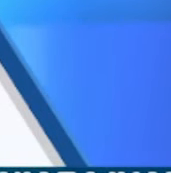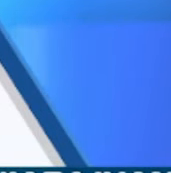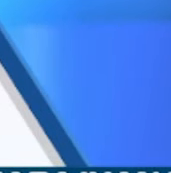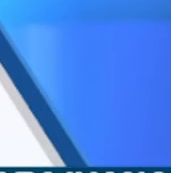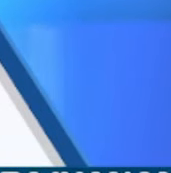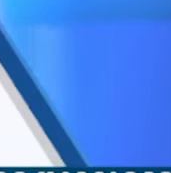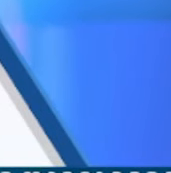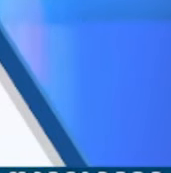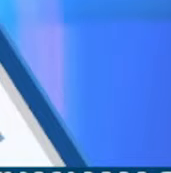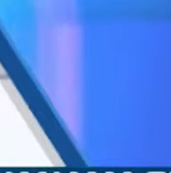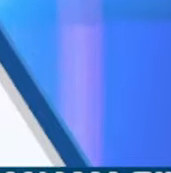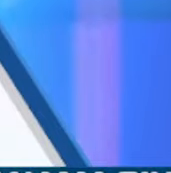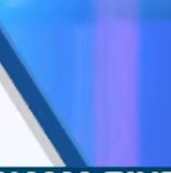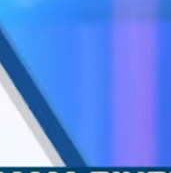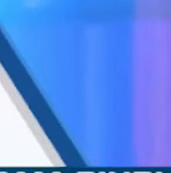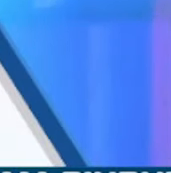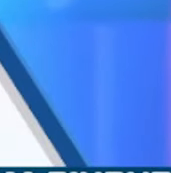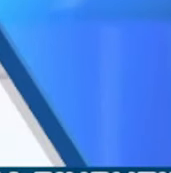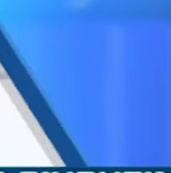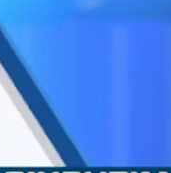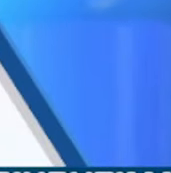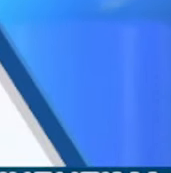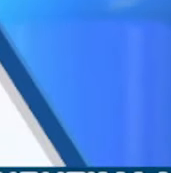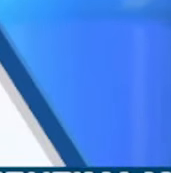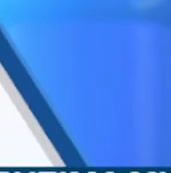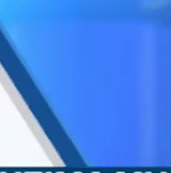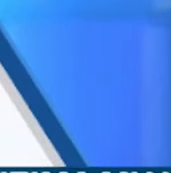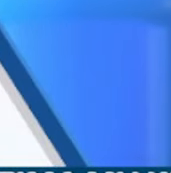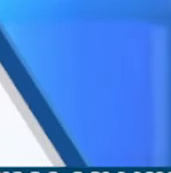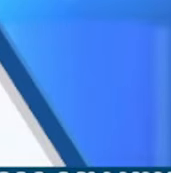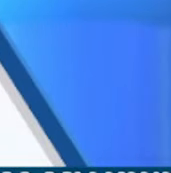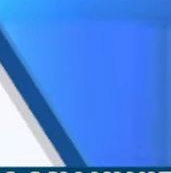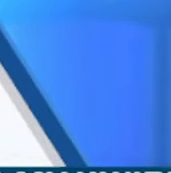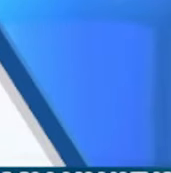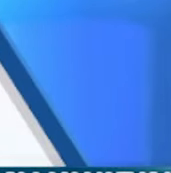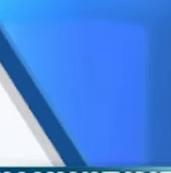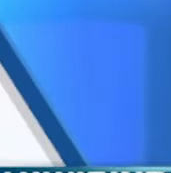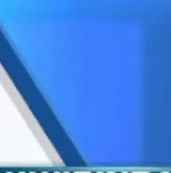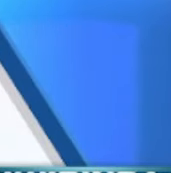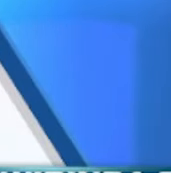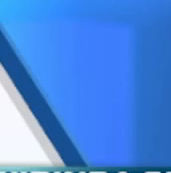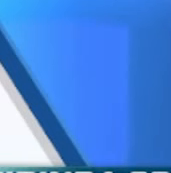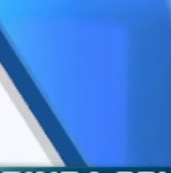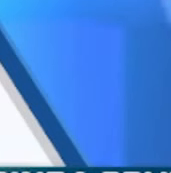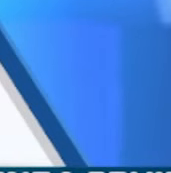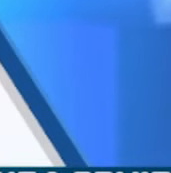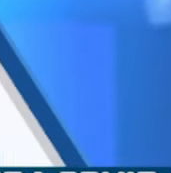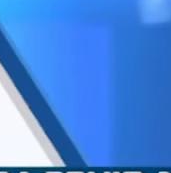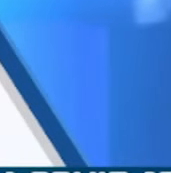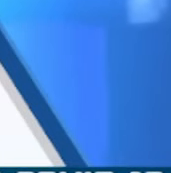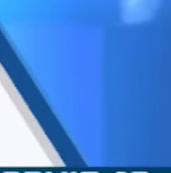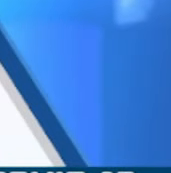yavurirwa. Leonce Neymar Twizere nawe hari mu batanze ibitekerezo bye kuri ingingo. Aho yagize